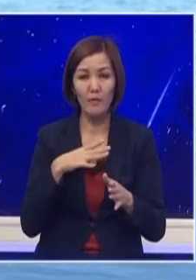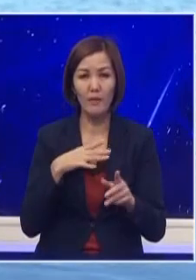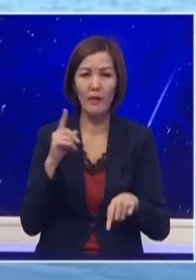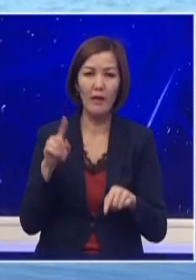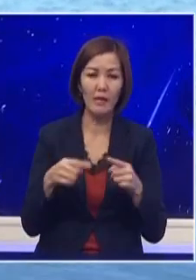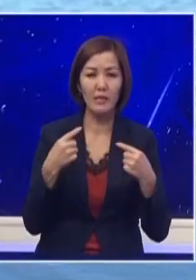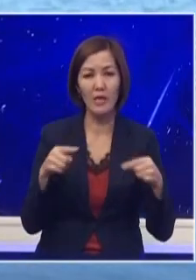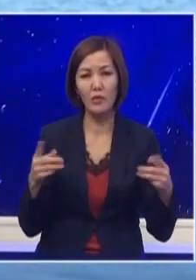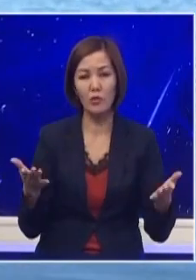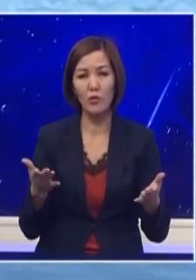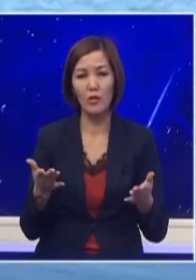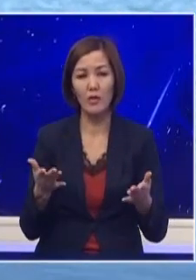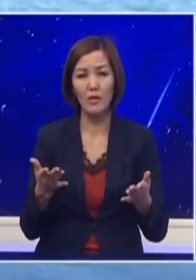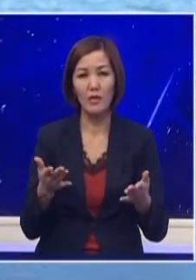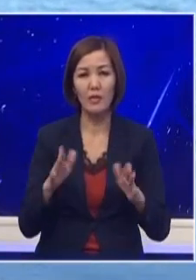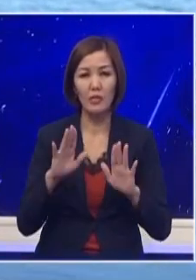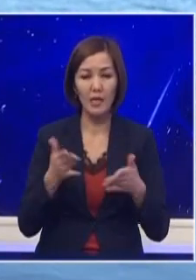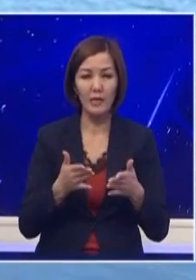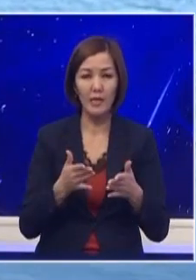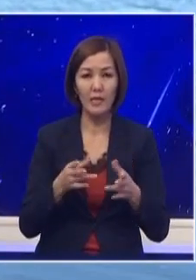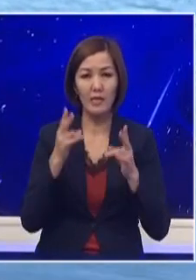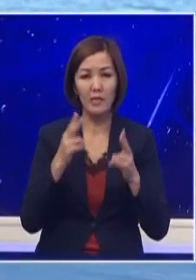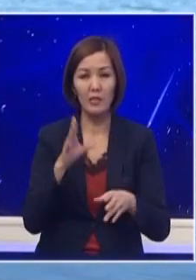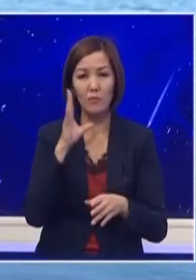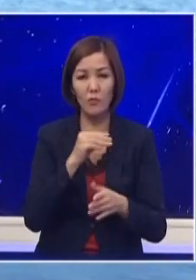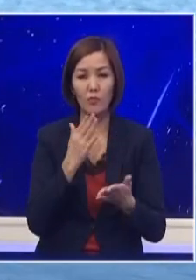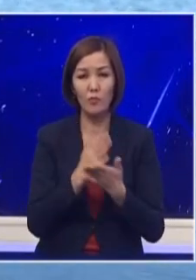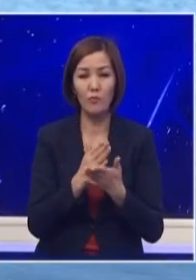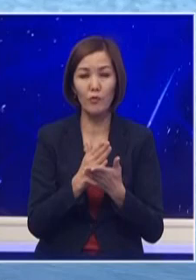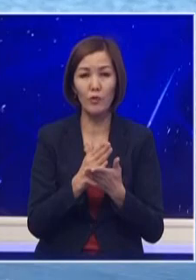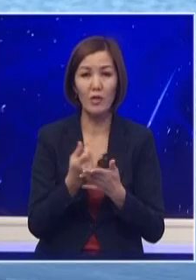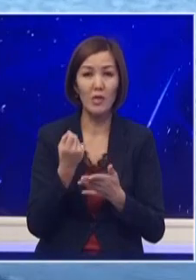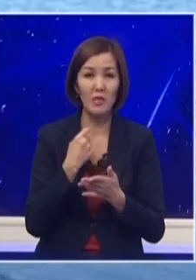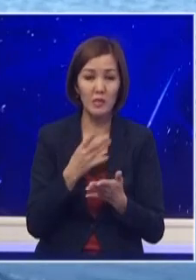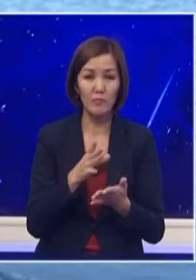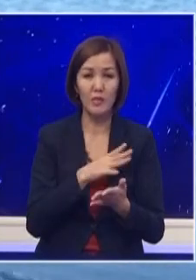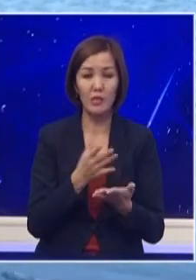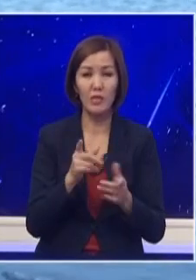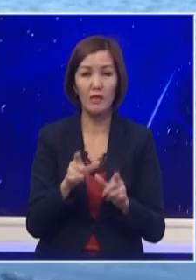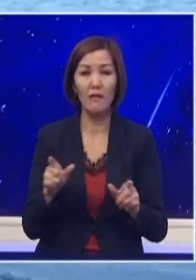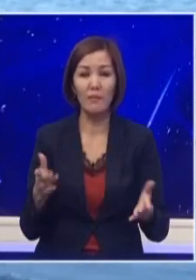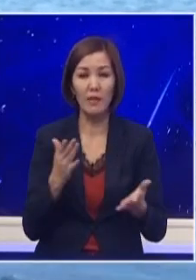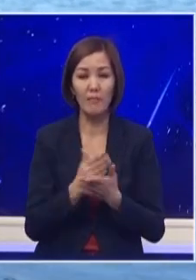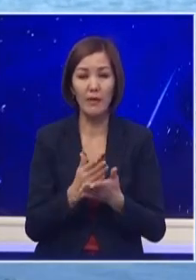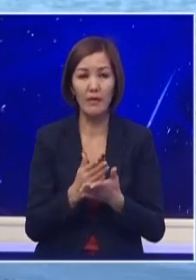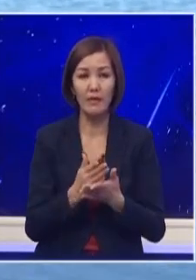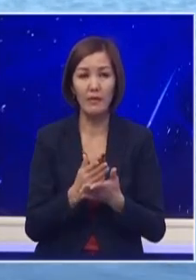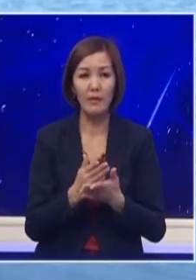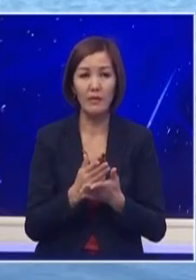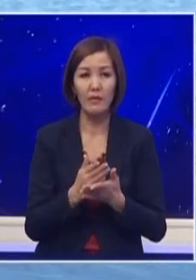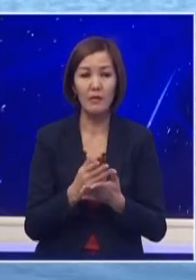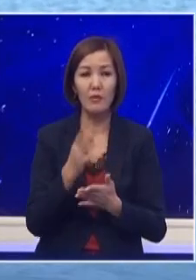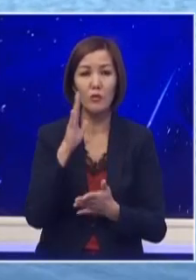әрқайсысы қауіпсіздік ережелерін сақтай бермейді. Және де ішімдік ішетін адамдардан